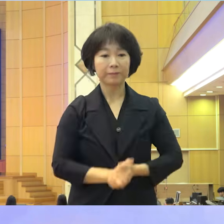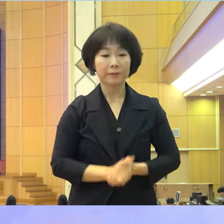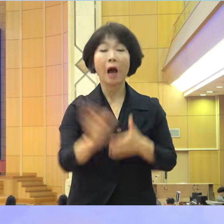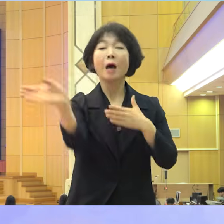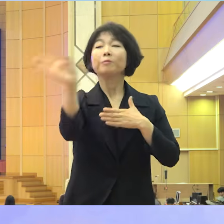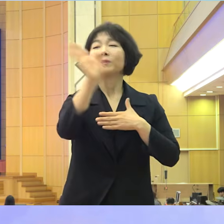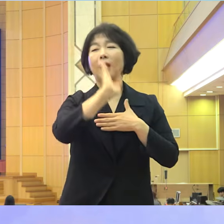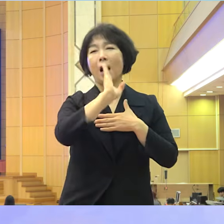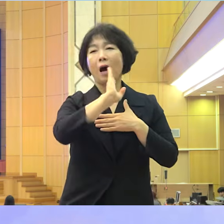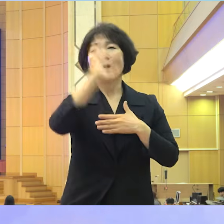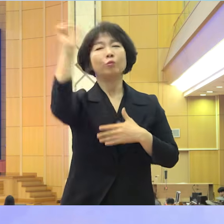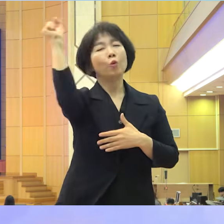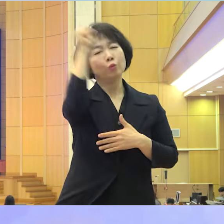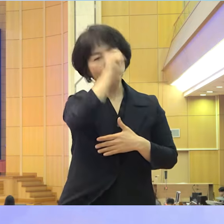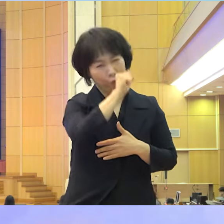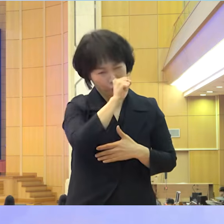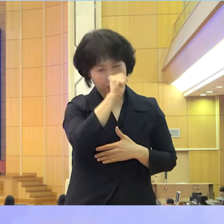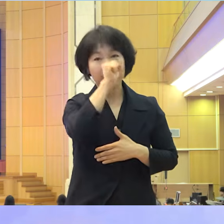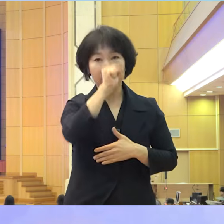참